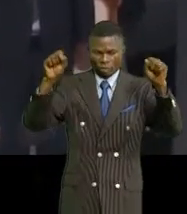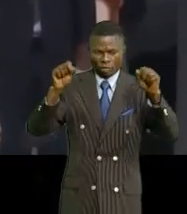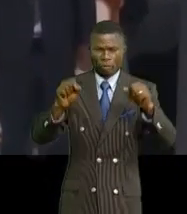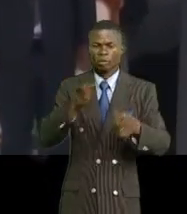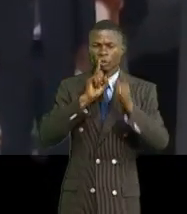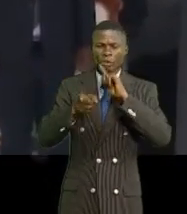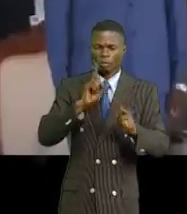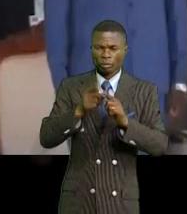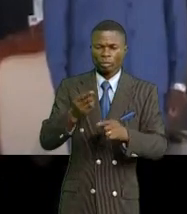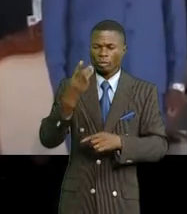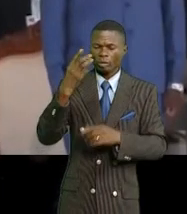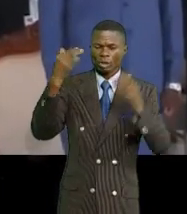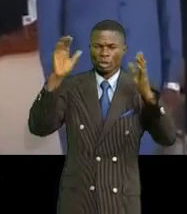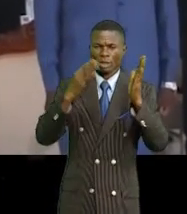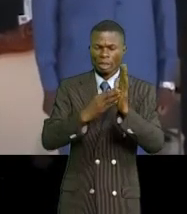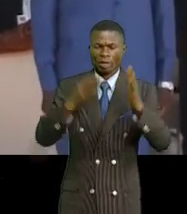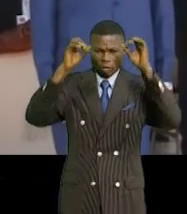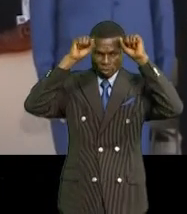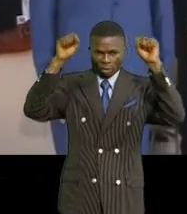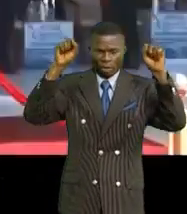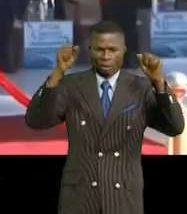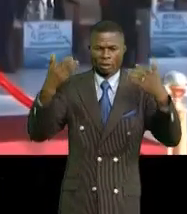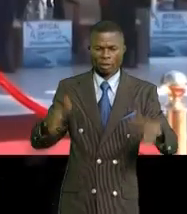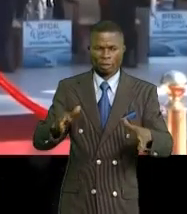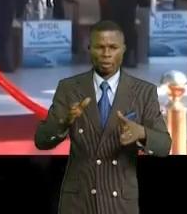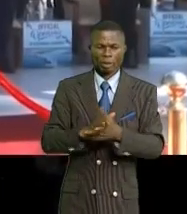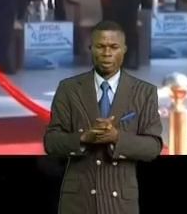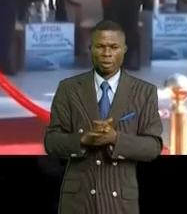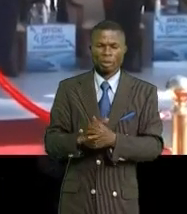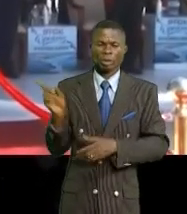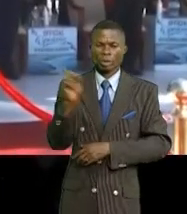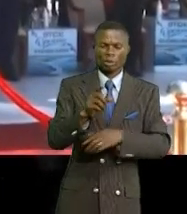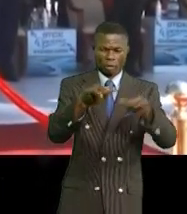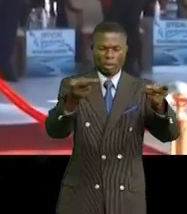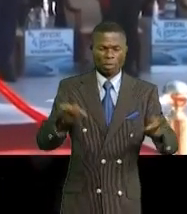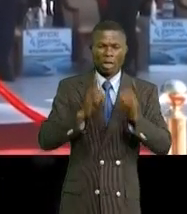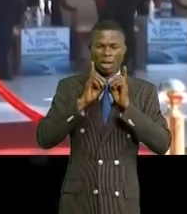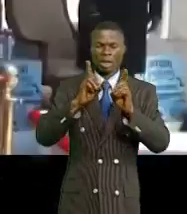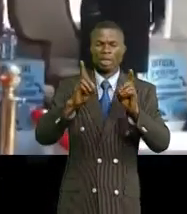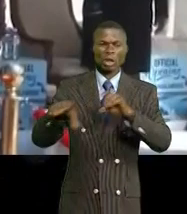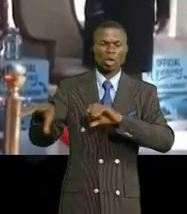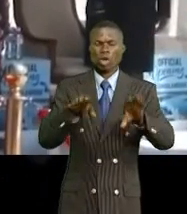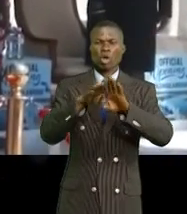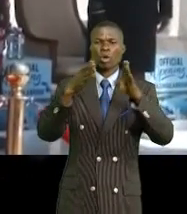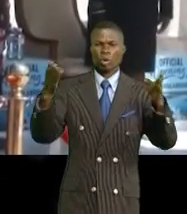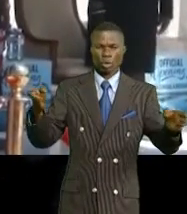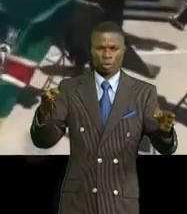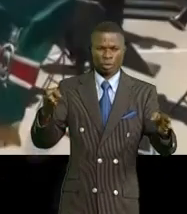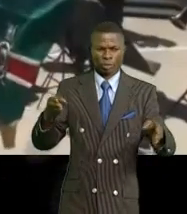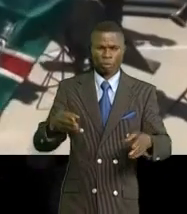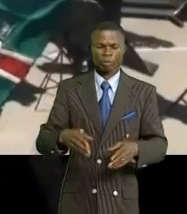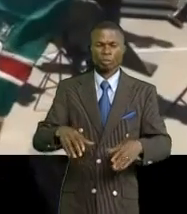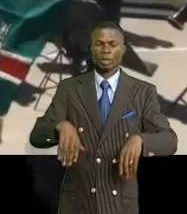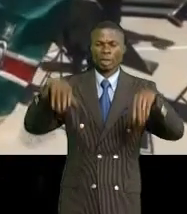9 invités de marque sur la paillote, ils ont gagné la tribune pour la cérémonie officielle. Après l'exécution des hymnes